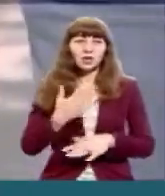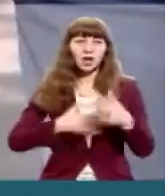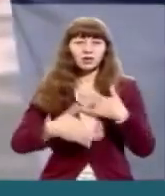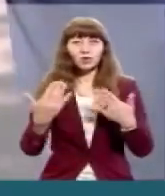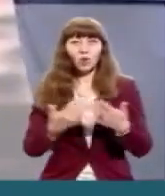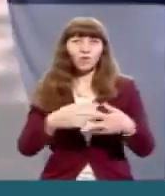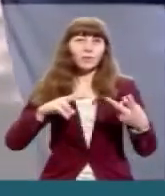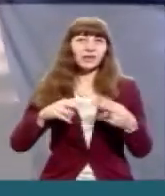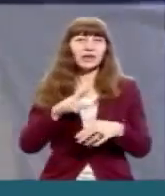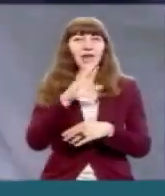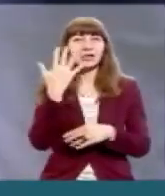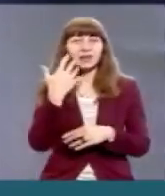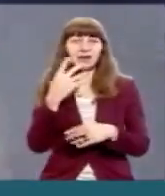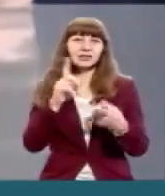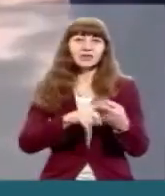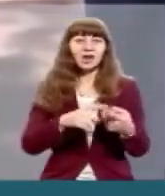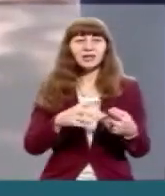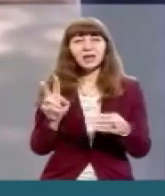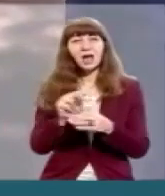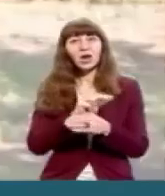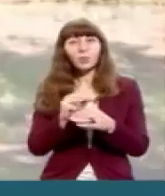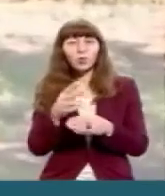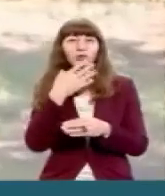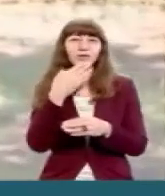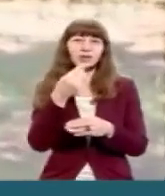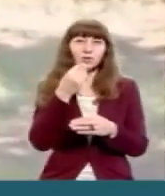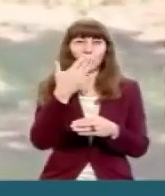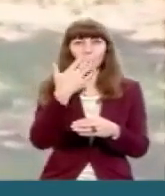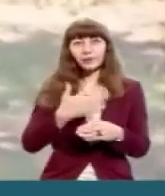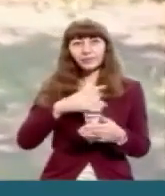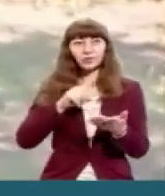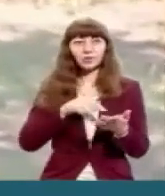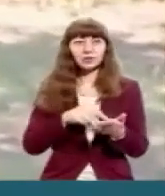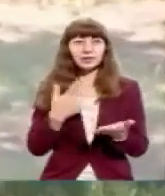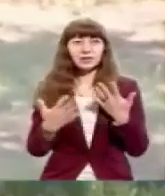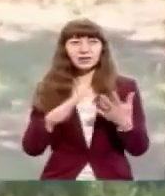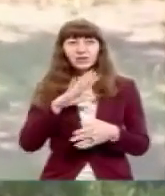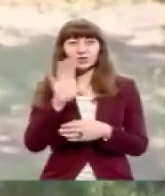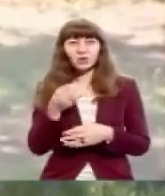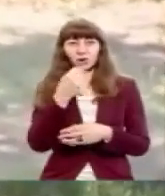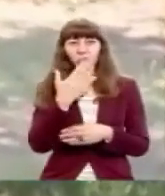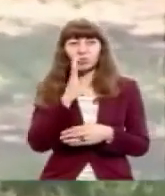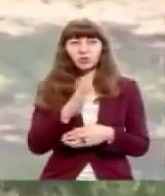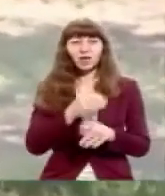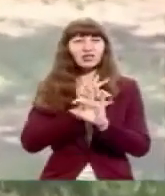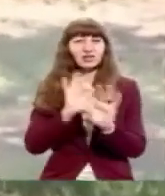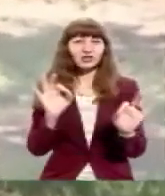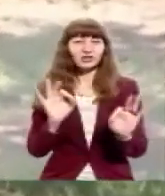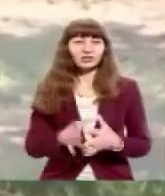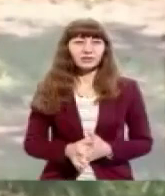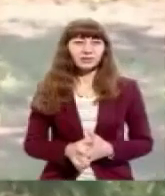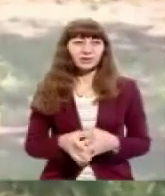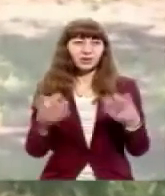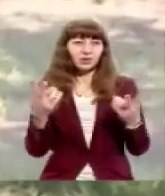особенно когда они касаются преображения любимого города. Если все хорошо сделают, то будет очень здорово.